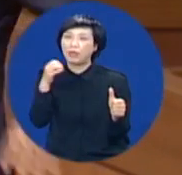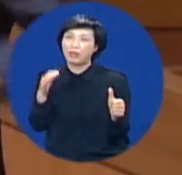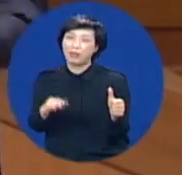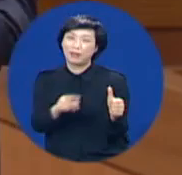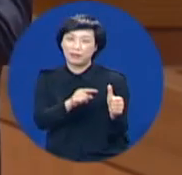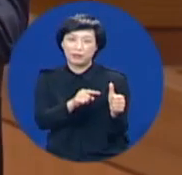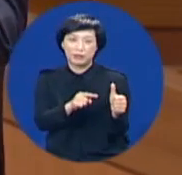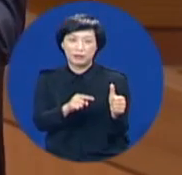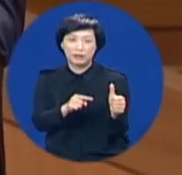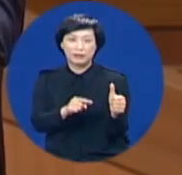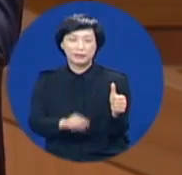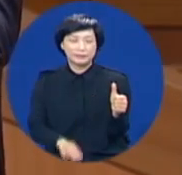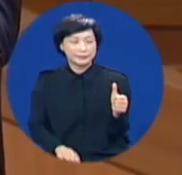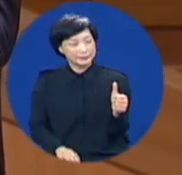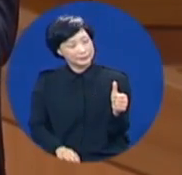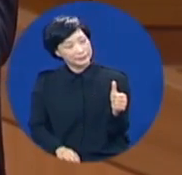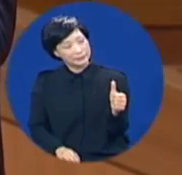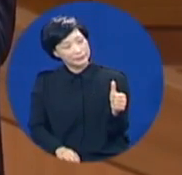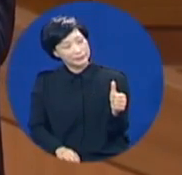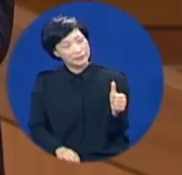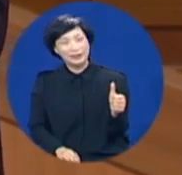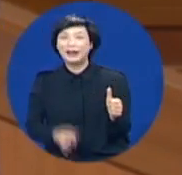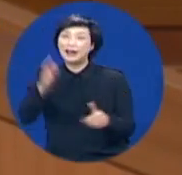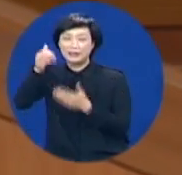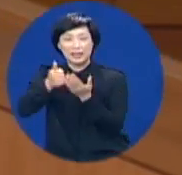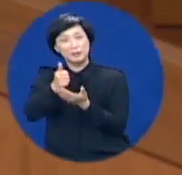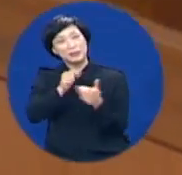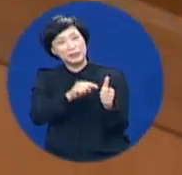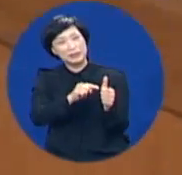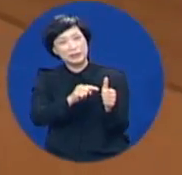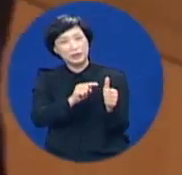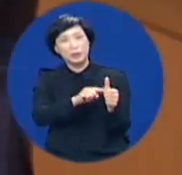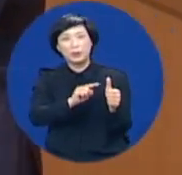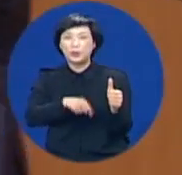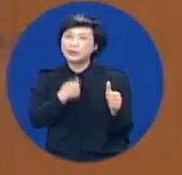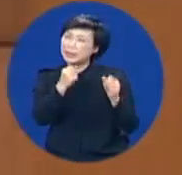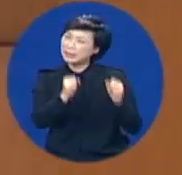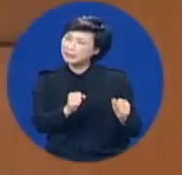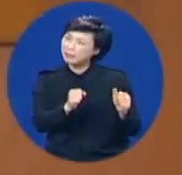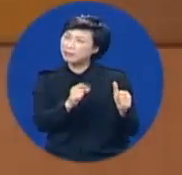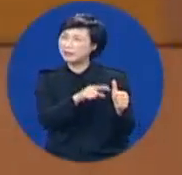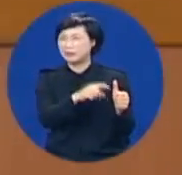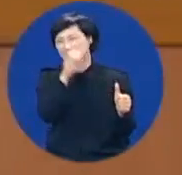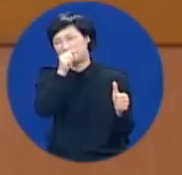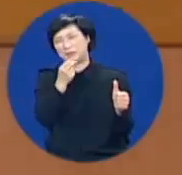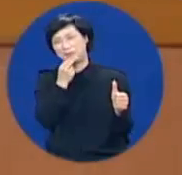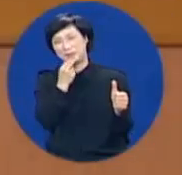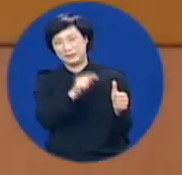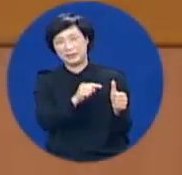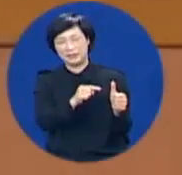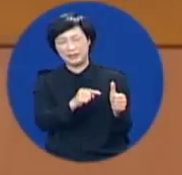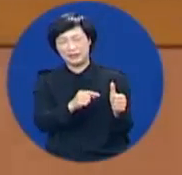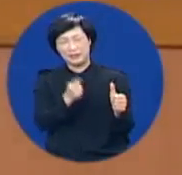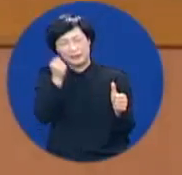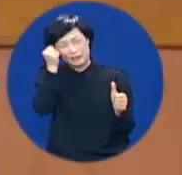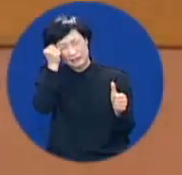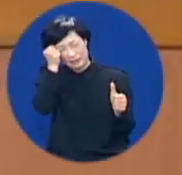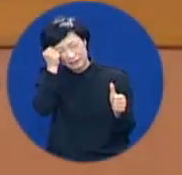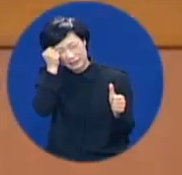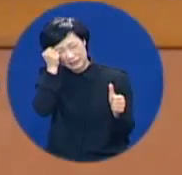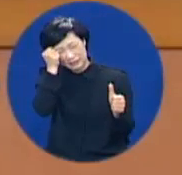하나님께서 남자를 독초하는 것을 보지 않으시려고 남자를 깊이